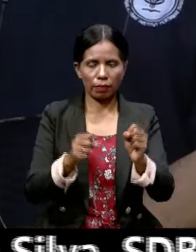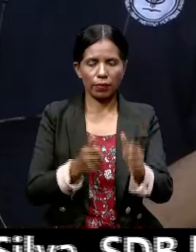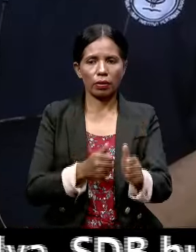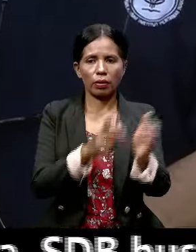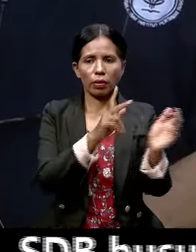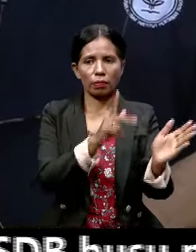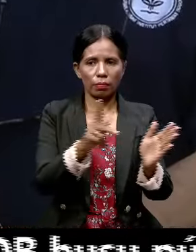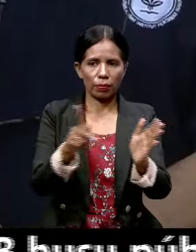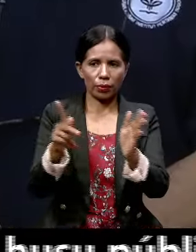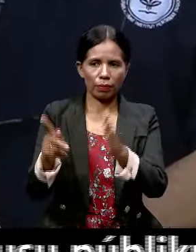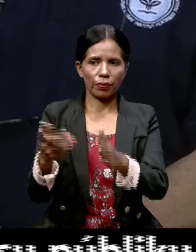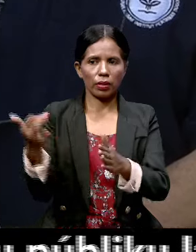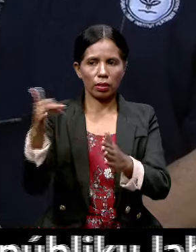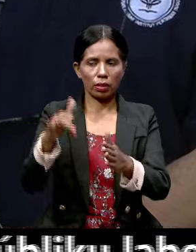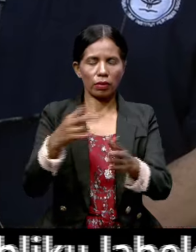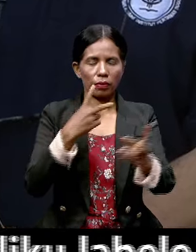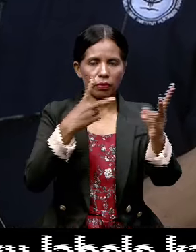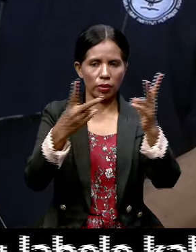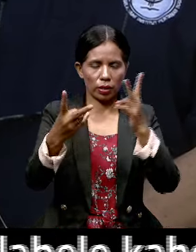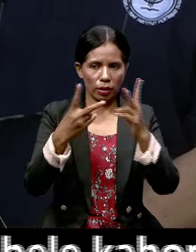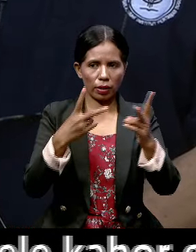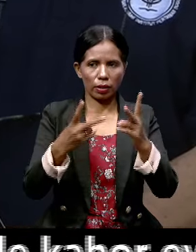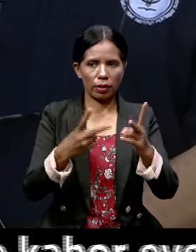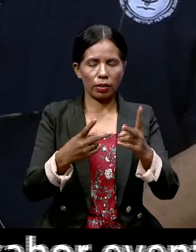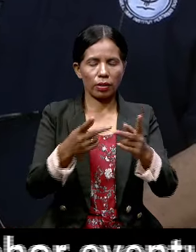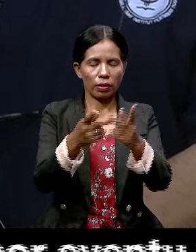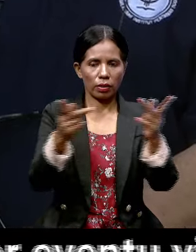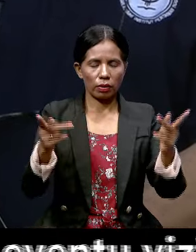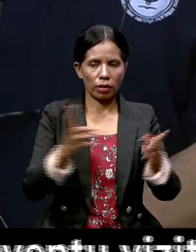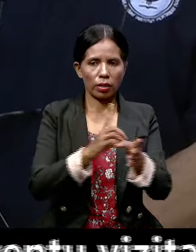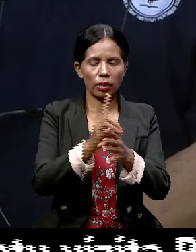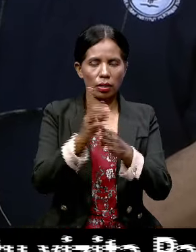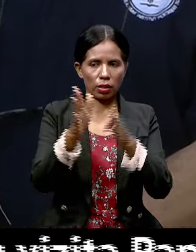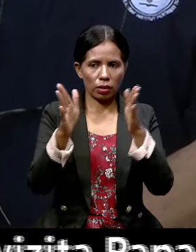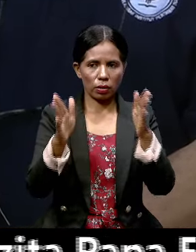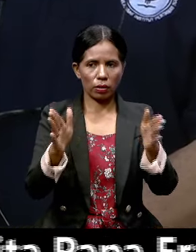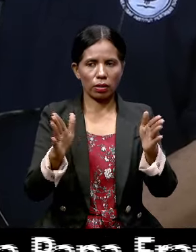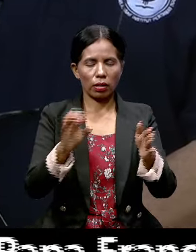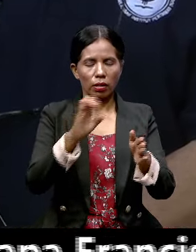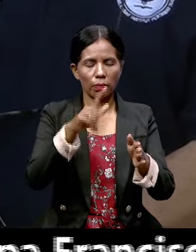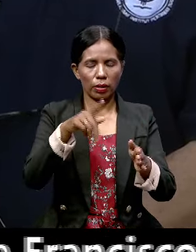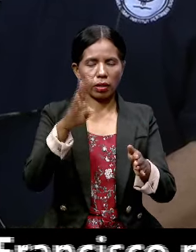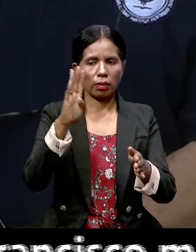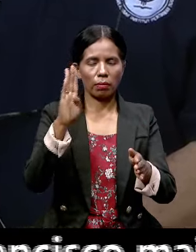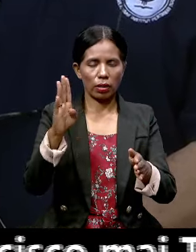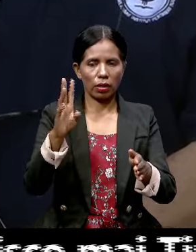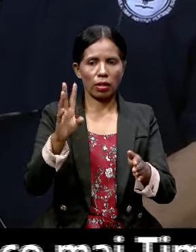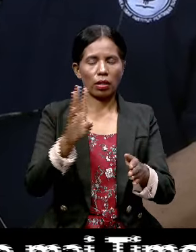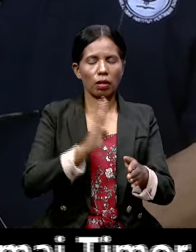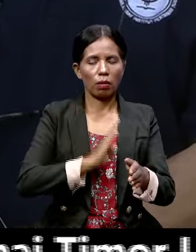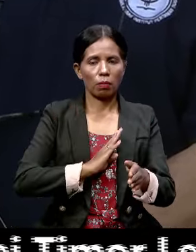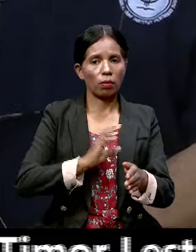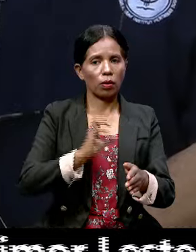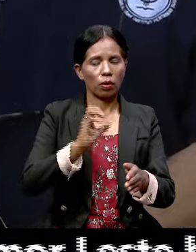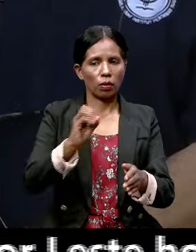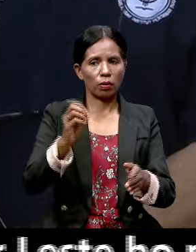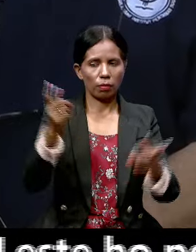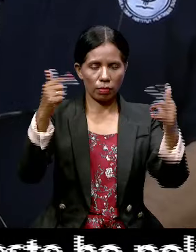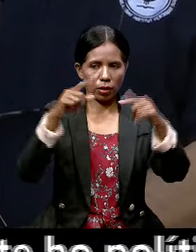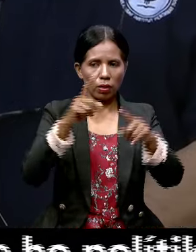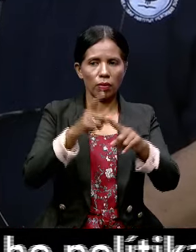planu seimos visita aritur IPB Bogor nebe maka sei planu sei mai ya